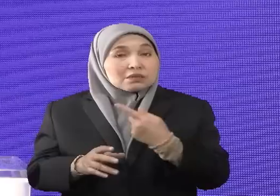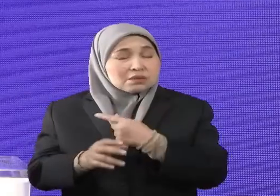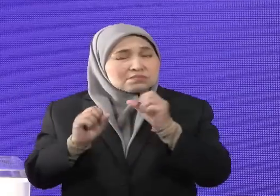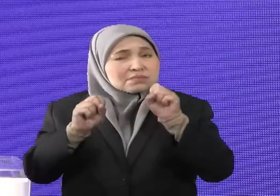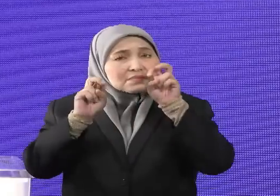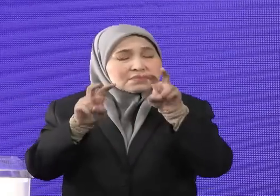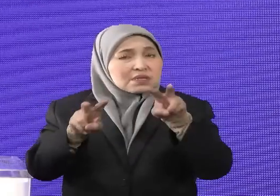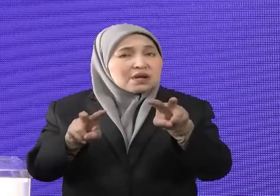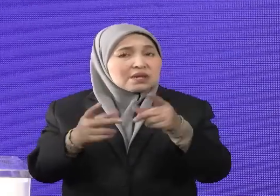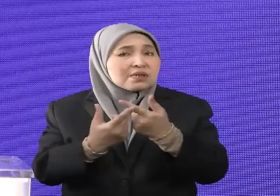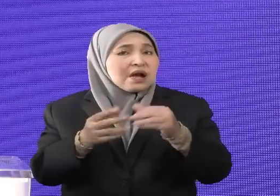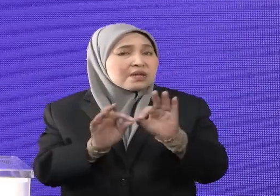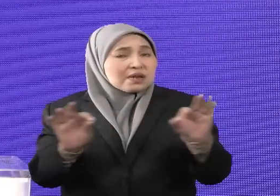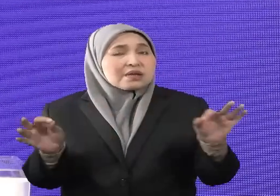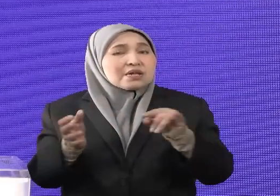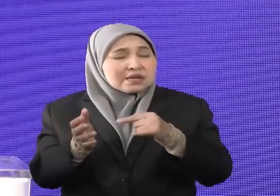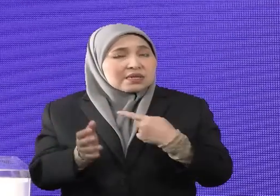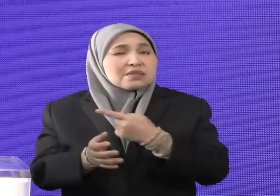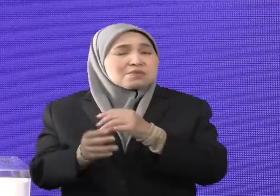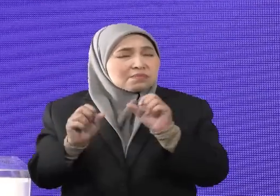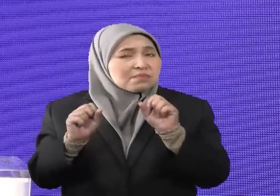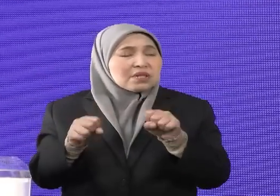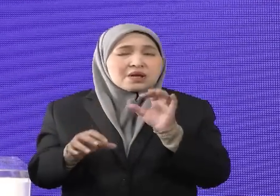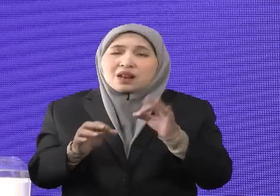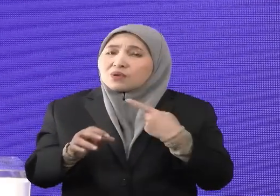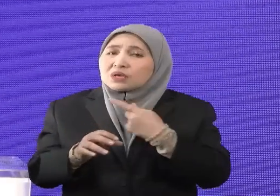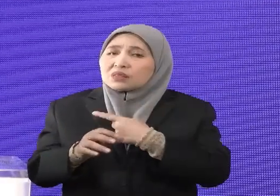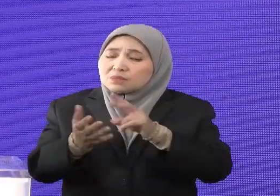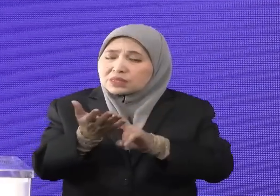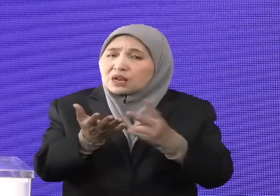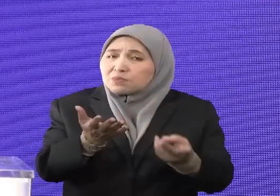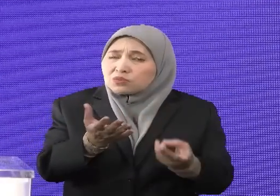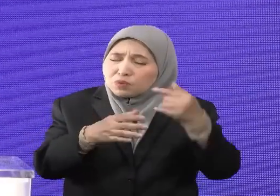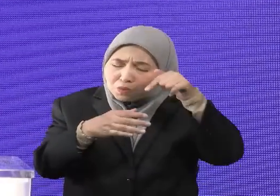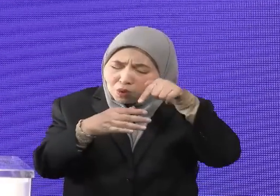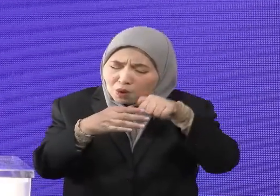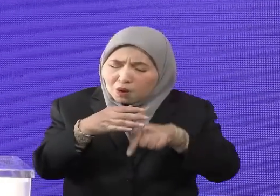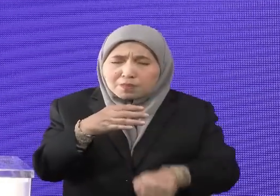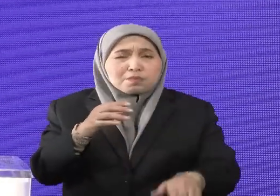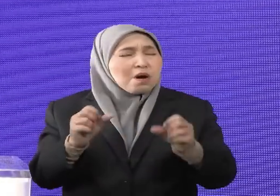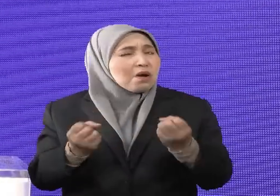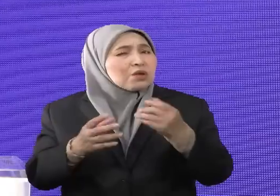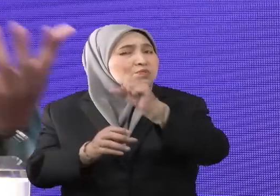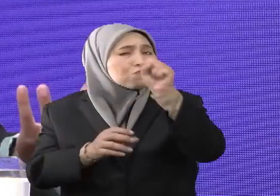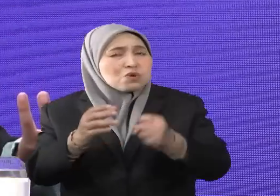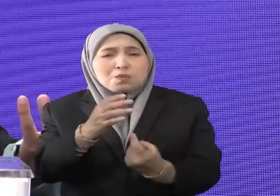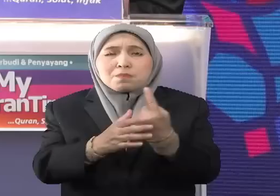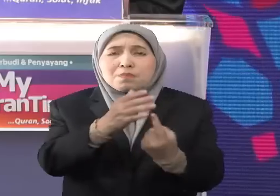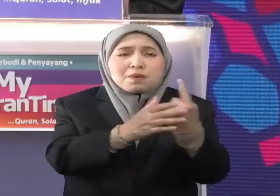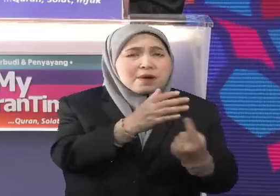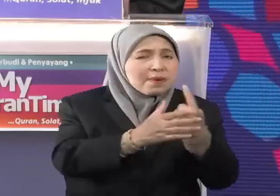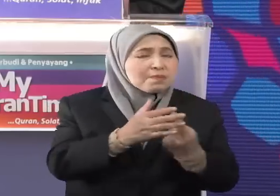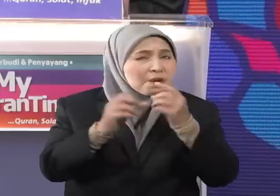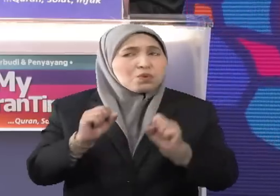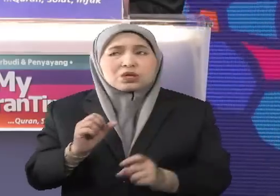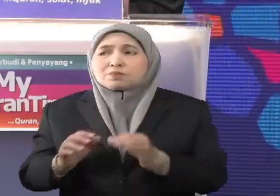melihat daripada ayat-ayat ini kita boleh agak kalau kita mentah dapur dengan lebih mendalam banyak persoalan-persoalan yang boleh timbul ya Ustaz yang